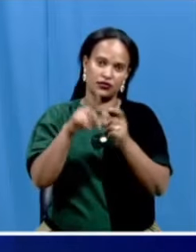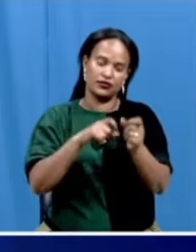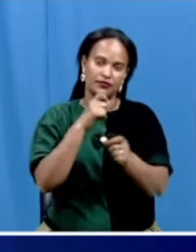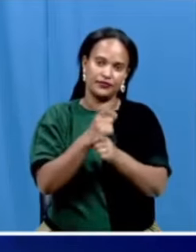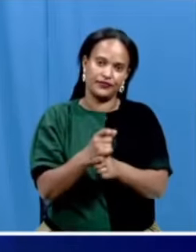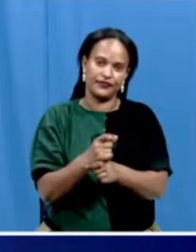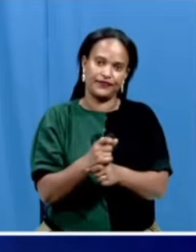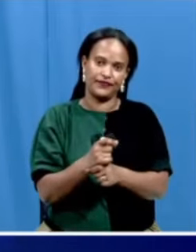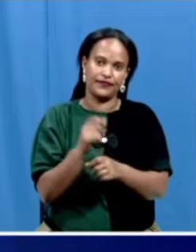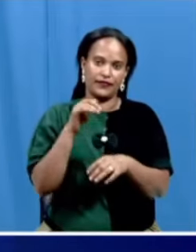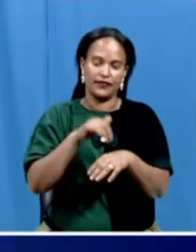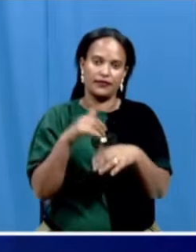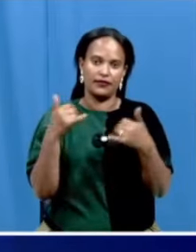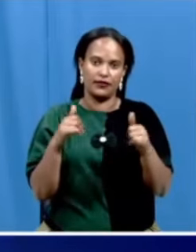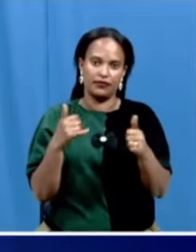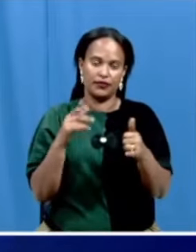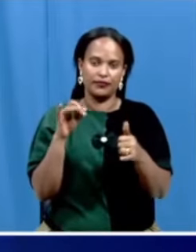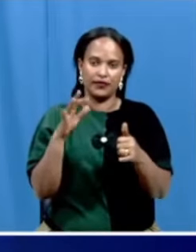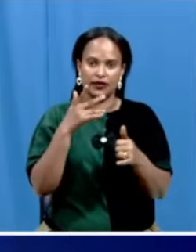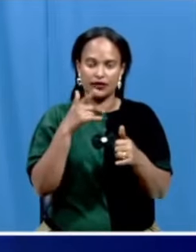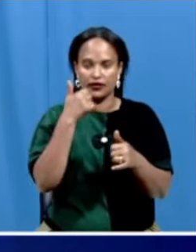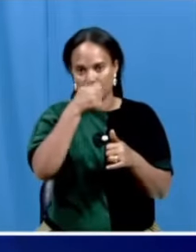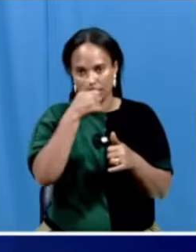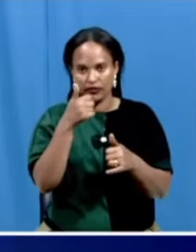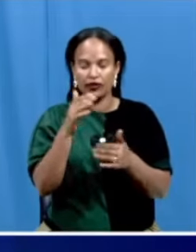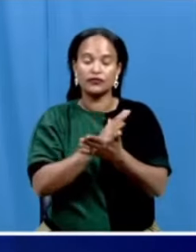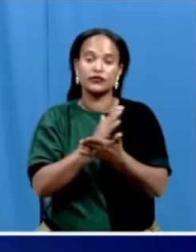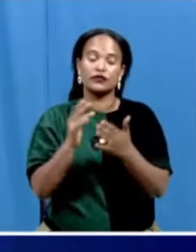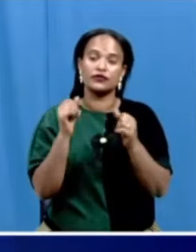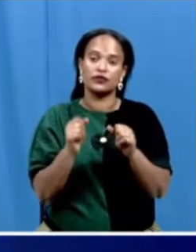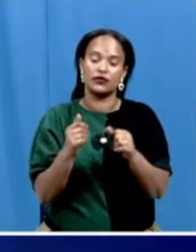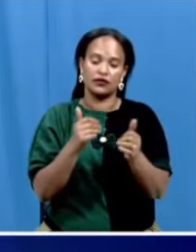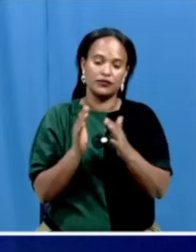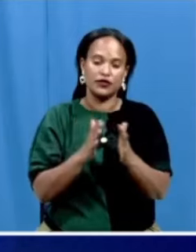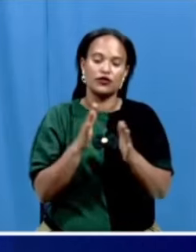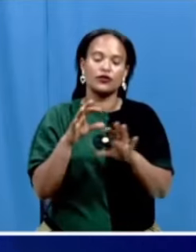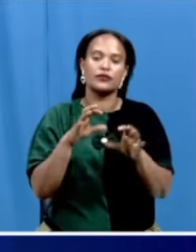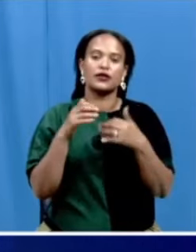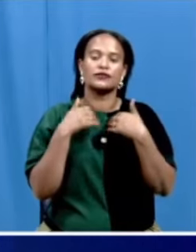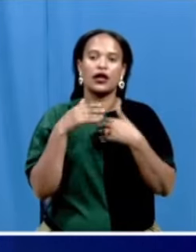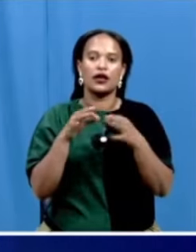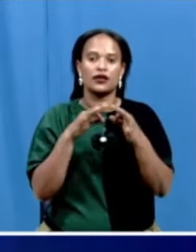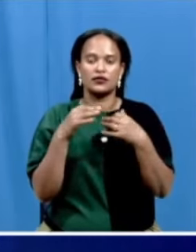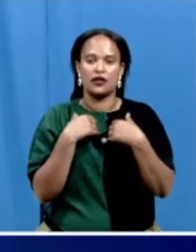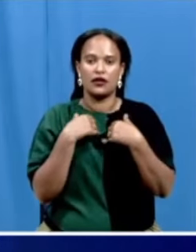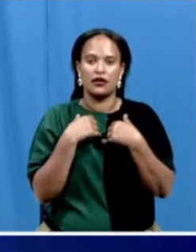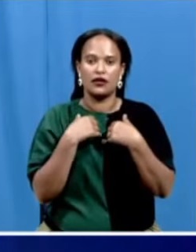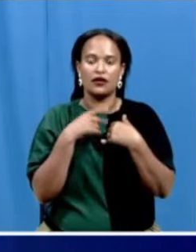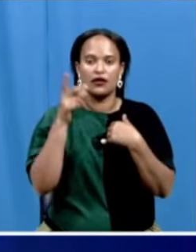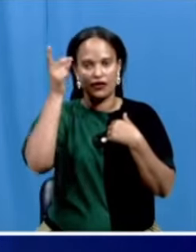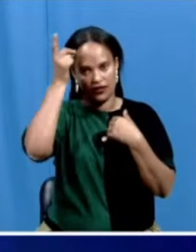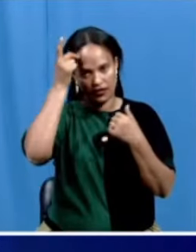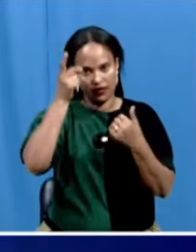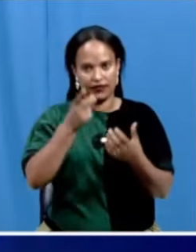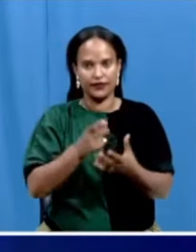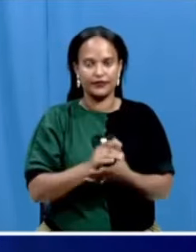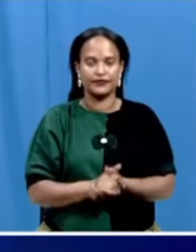ምህረት አብ ግጥማት ፕሪሚየር ሊግ ኢትዮጵያ ንምስታፍ ዘኸላ ቀድመ ምድላው ትገብር ከም ዘላገል ይጻላ ያሬድ ገብረ